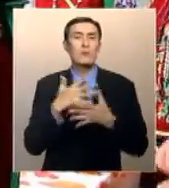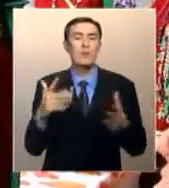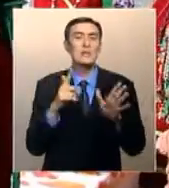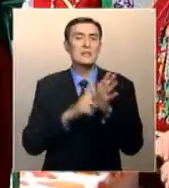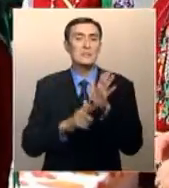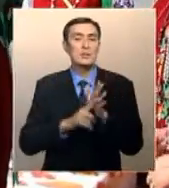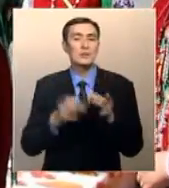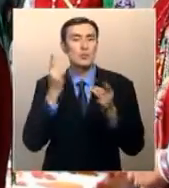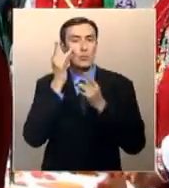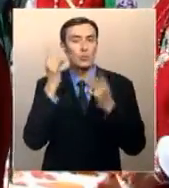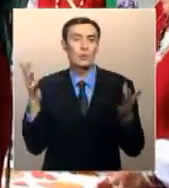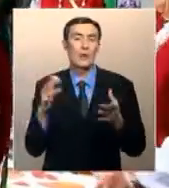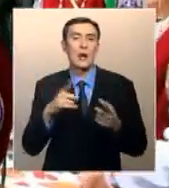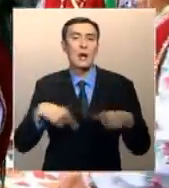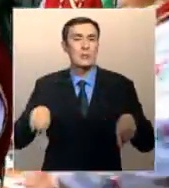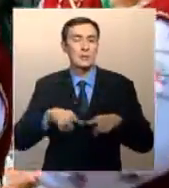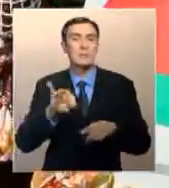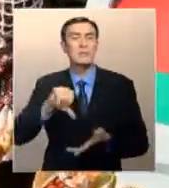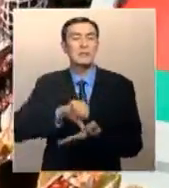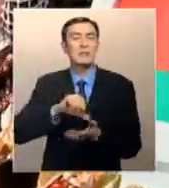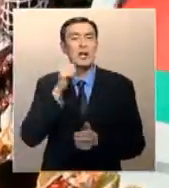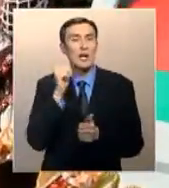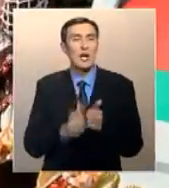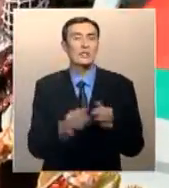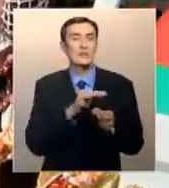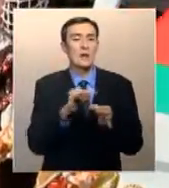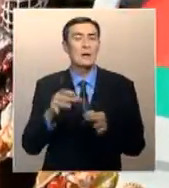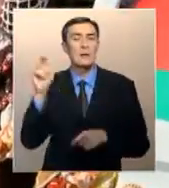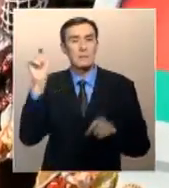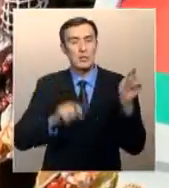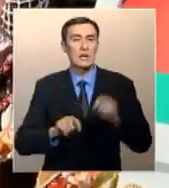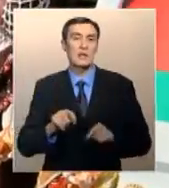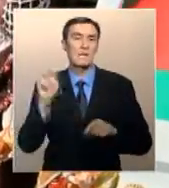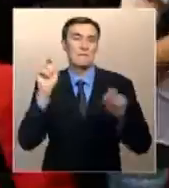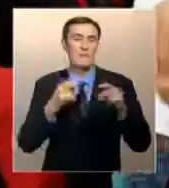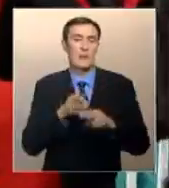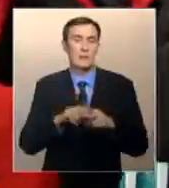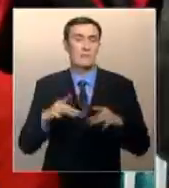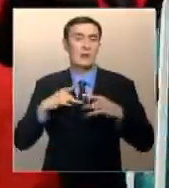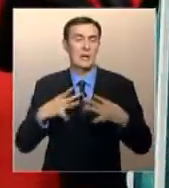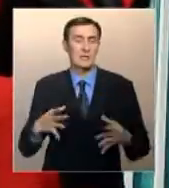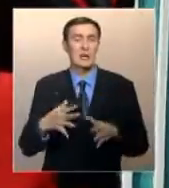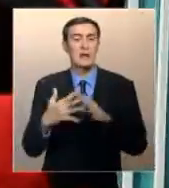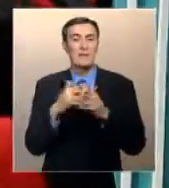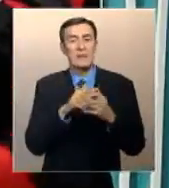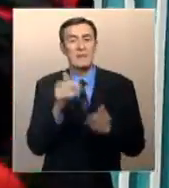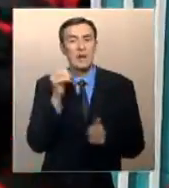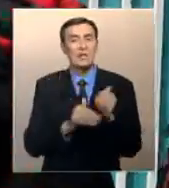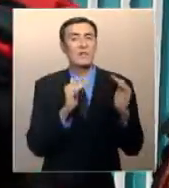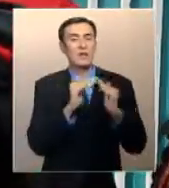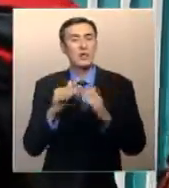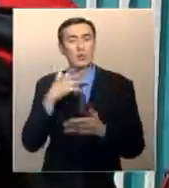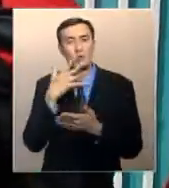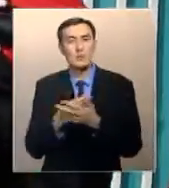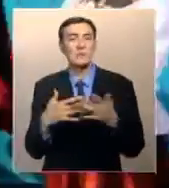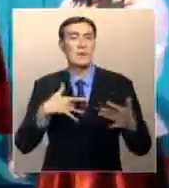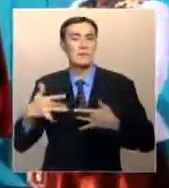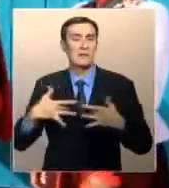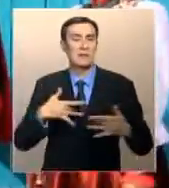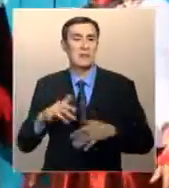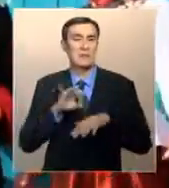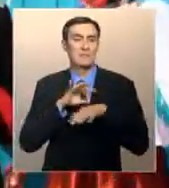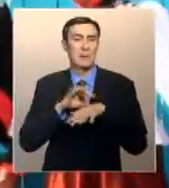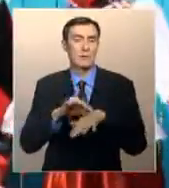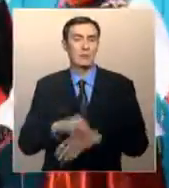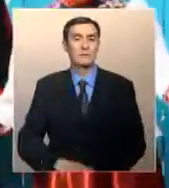70 этнокультурных объединений. И представители каждого из них пришли на фестиваль. В этнодеревне возле каждого жилища – собственное представление.